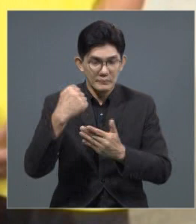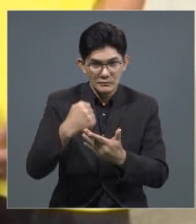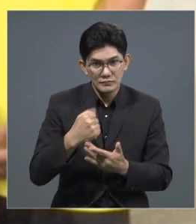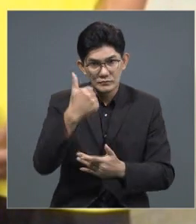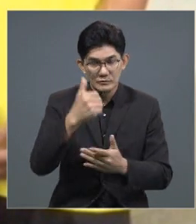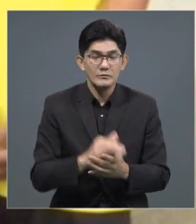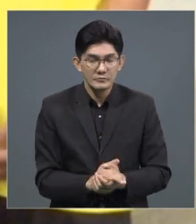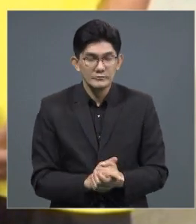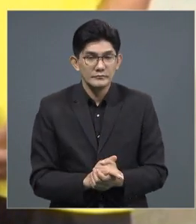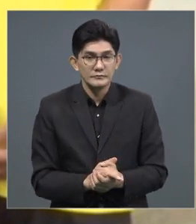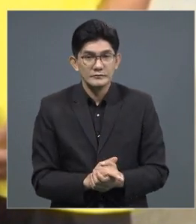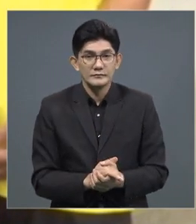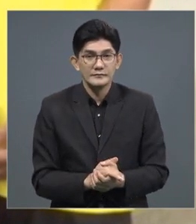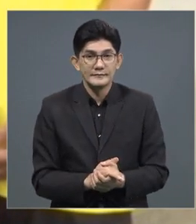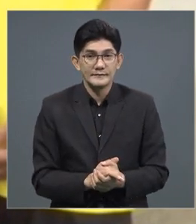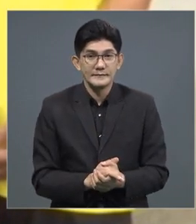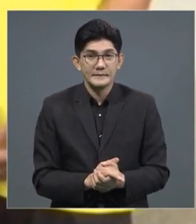เราต้องบรเทากันไปก่อน